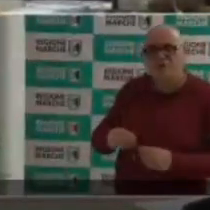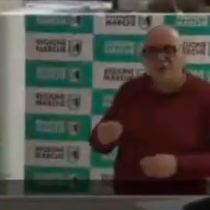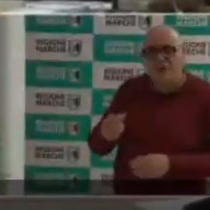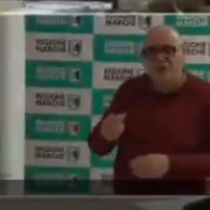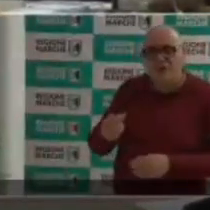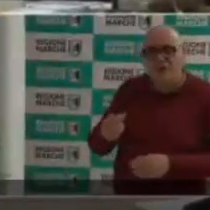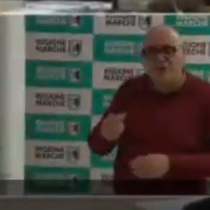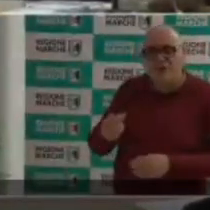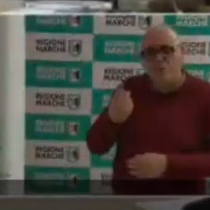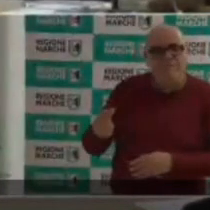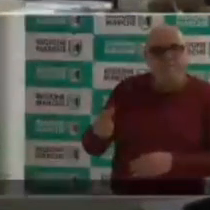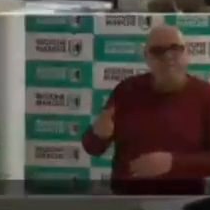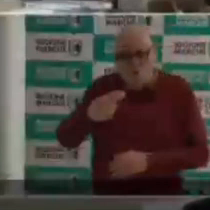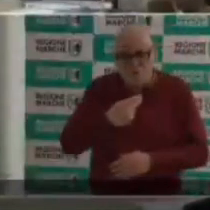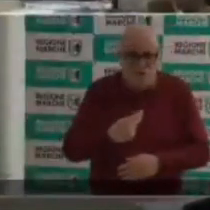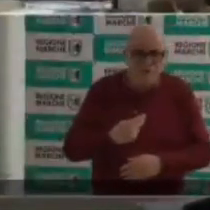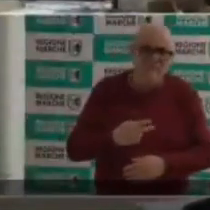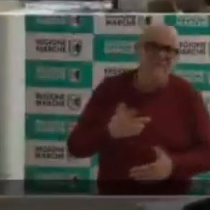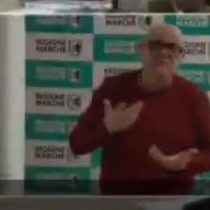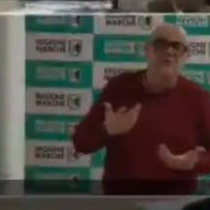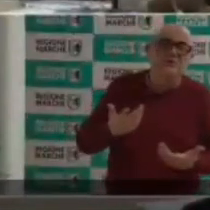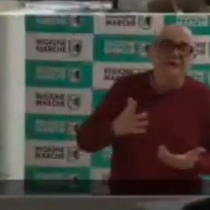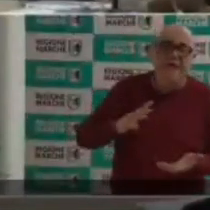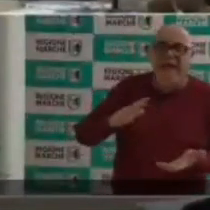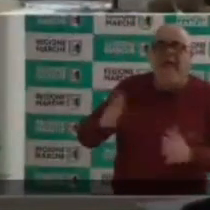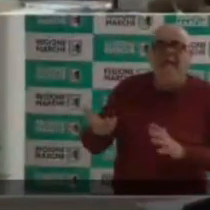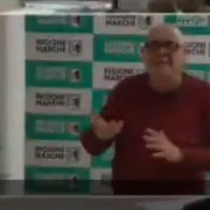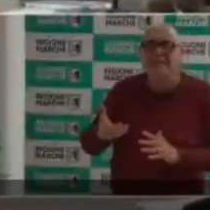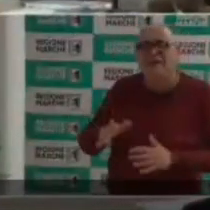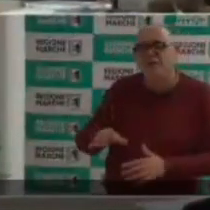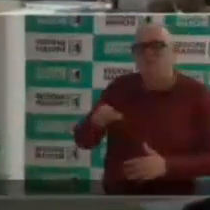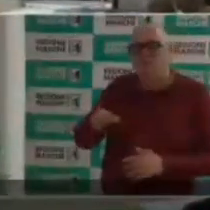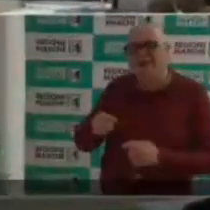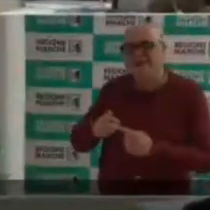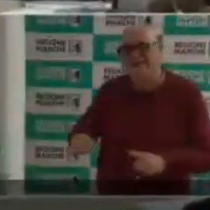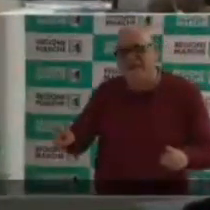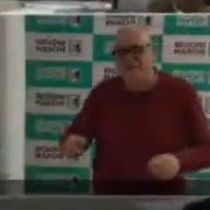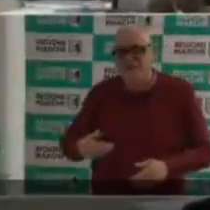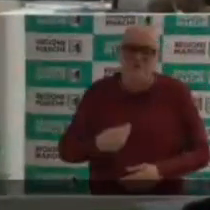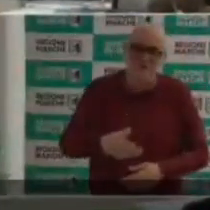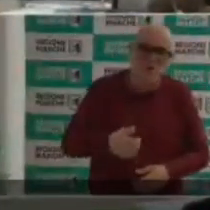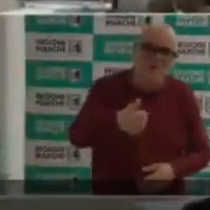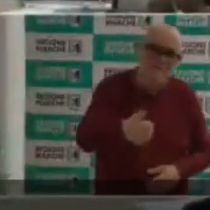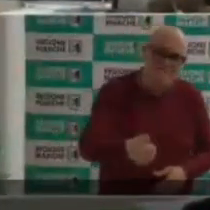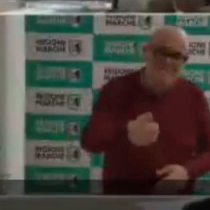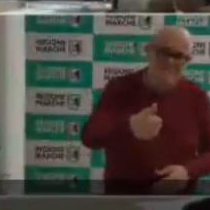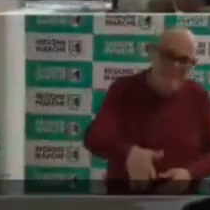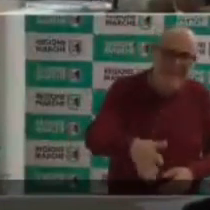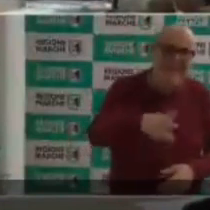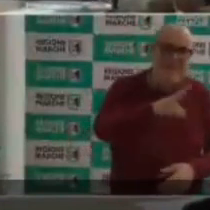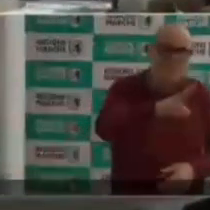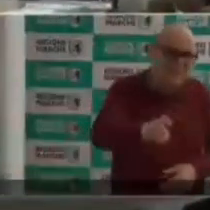si preferisce fare scelte diverse, fare scelte singole, ti do 1.000 euro, ti do 2.000 euro e alla fin fine l'ho